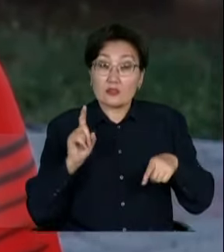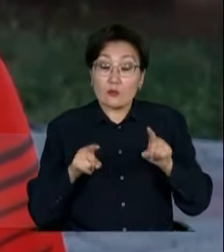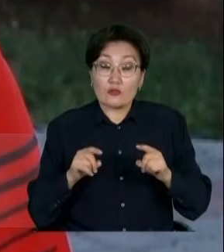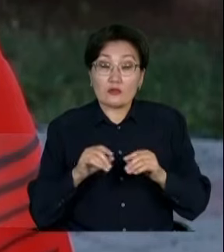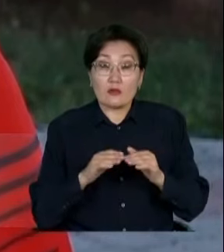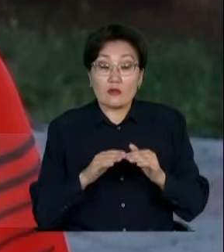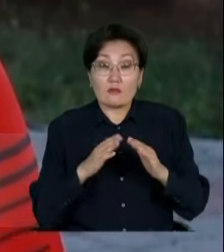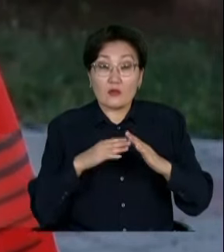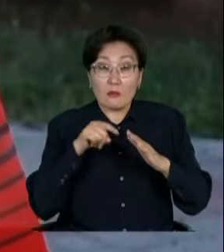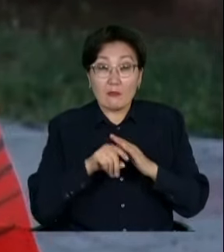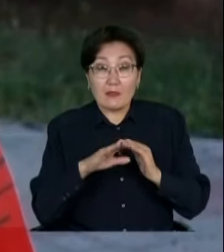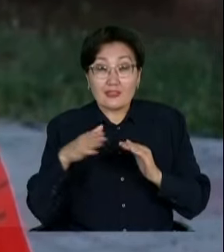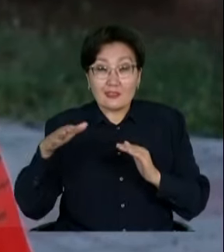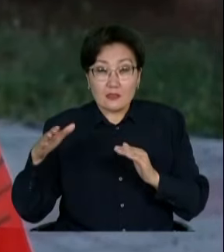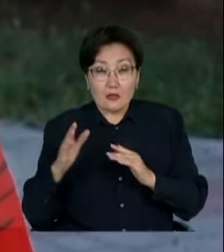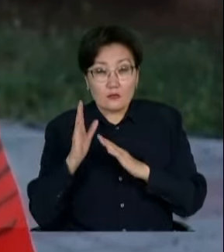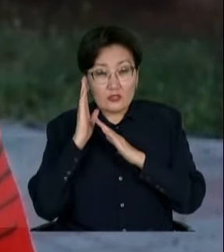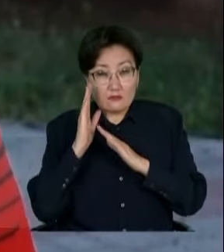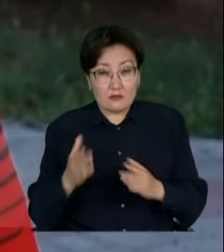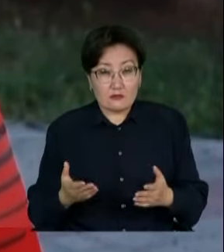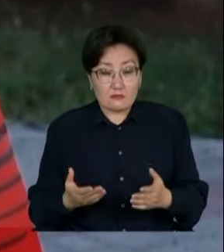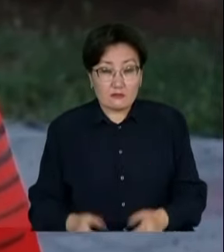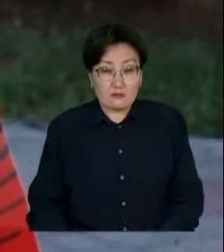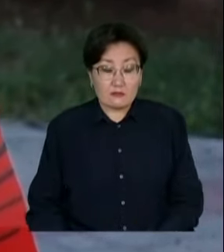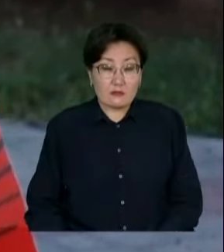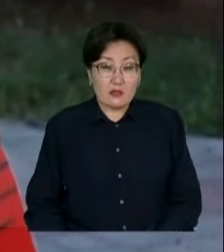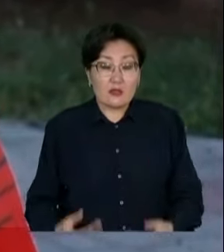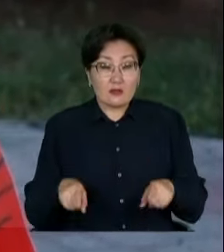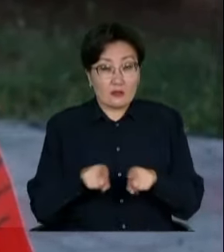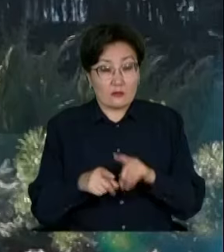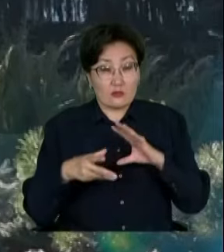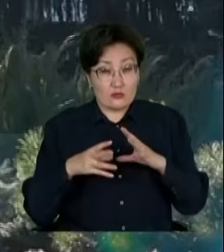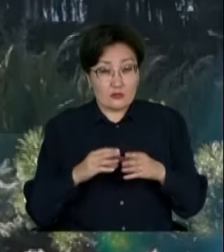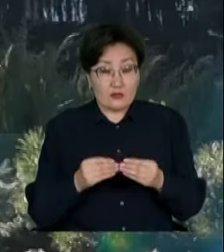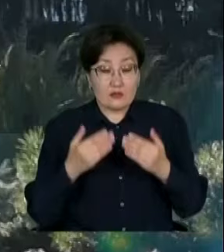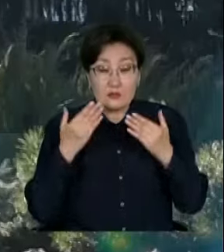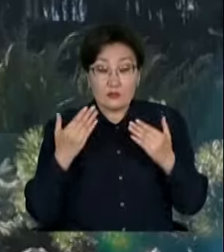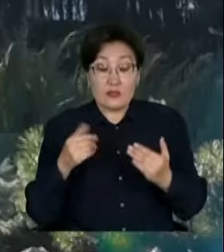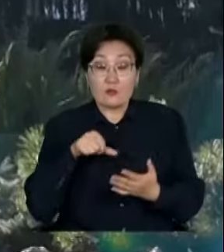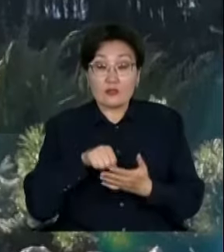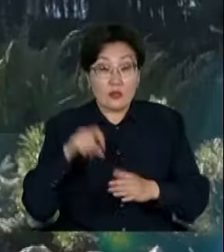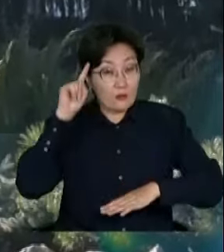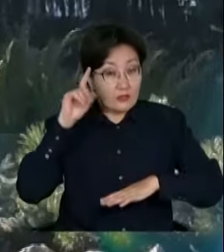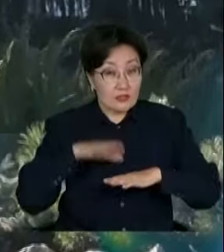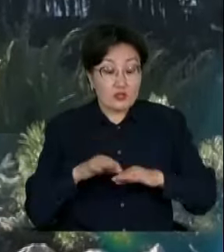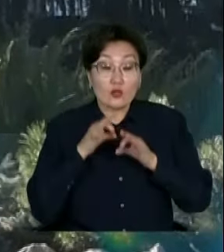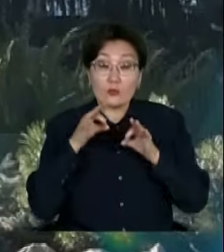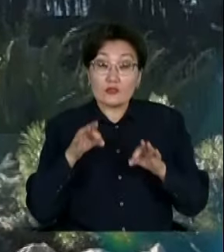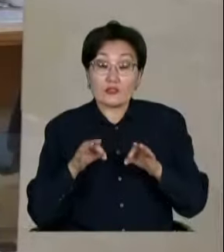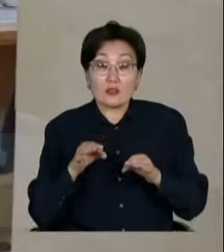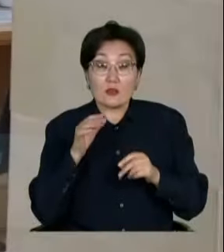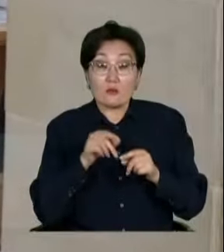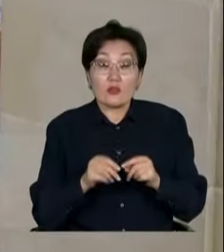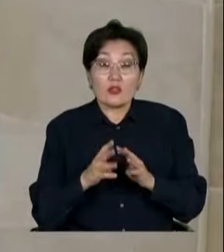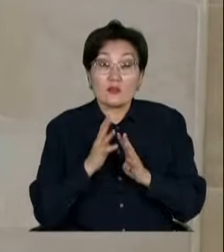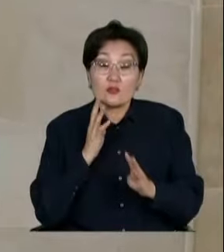подъездах ночевать. Не знаю, так получается. Представители акимата отметили, что на